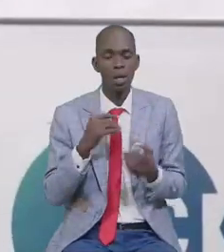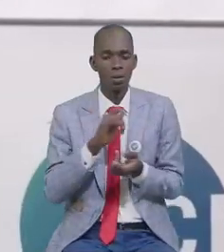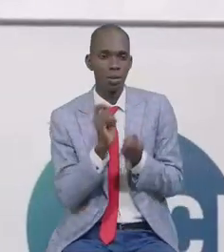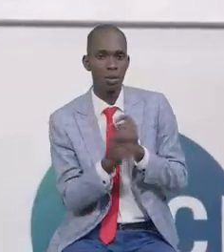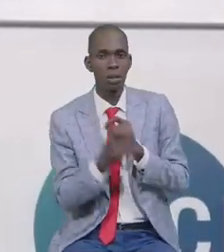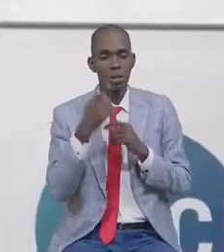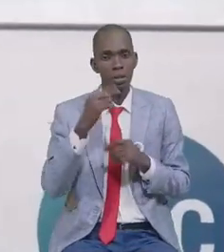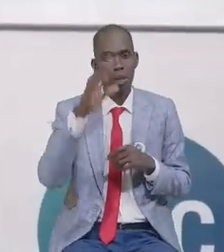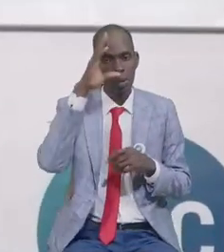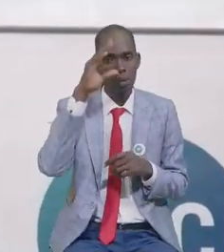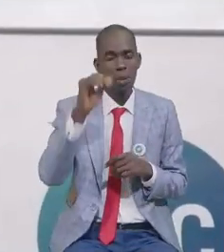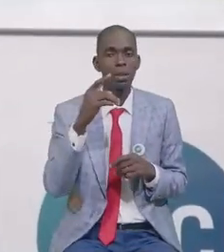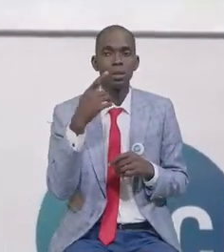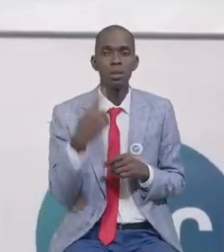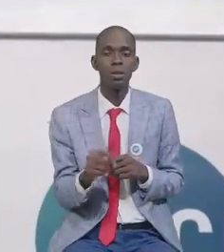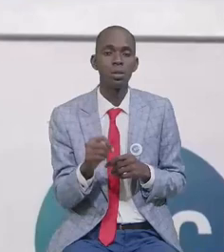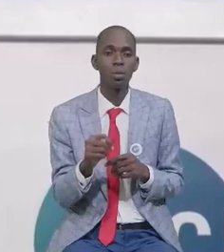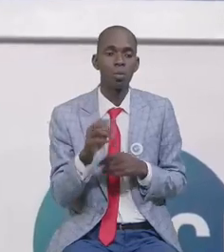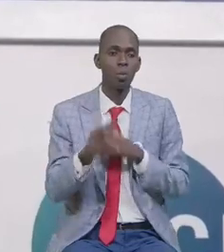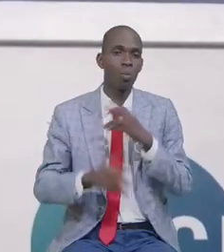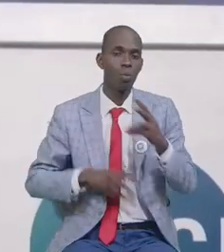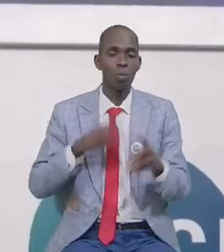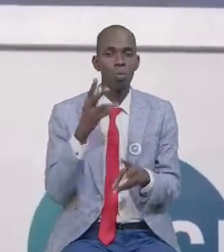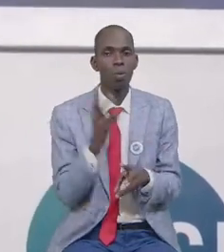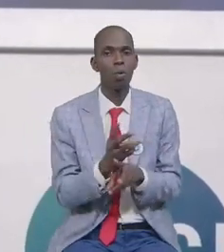ont bouleversé le monde,